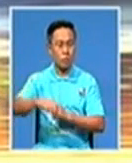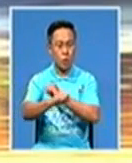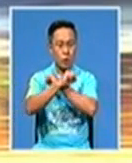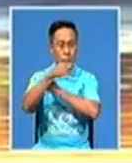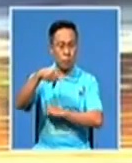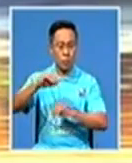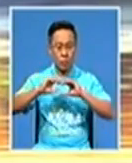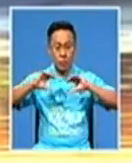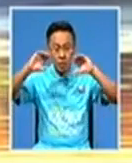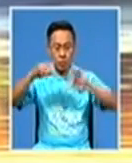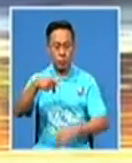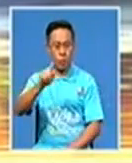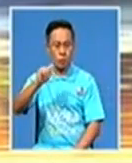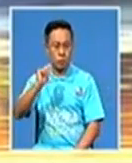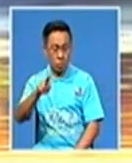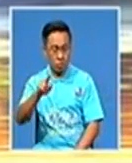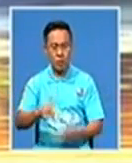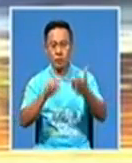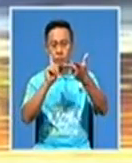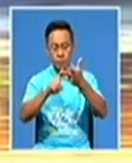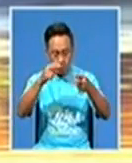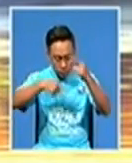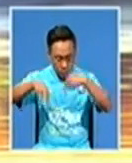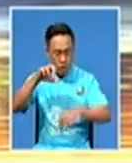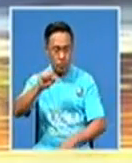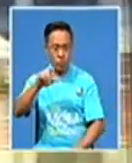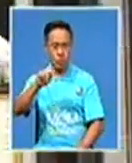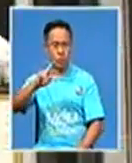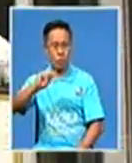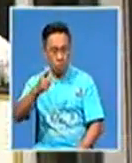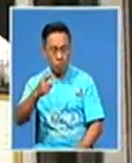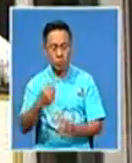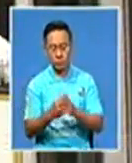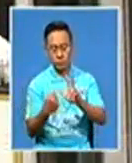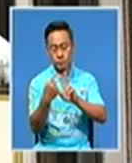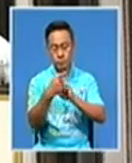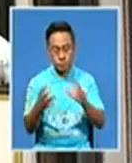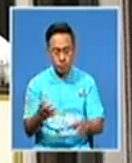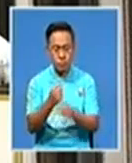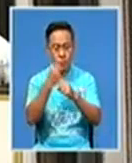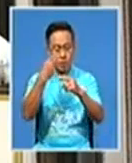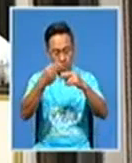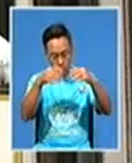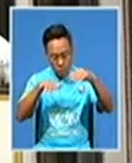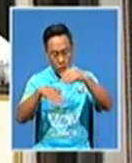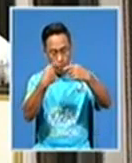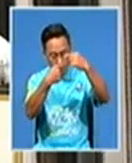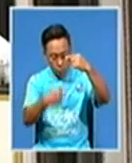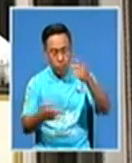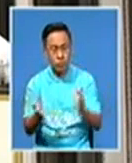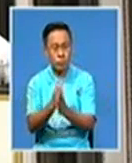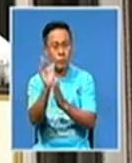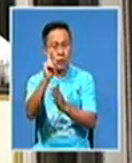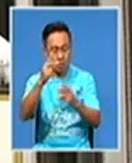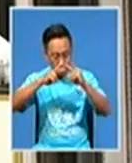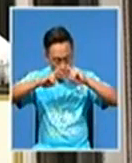ปท.และสำนักงานการตรวจเงินแผ่นดินสตง.นะครับซึ่งผลการสอบสวนเป็นอย่างไรก็จะมีการรายงานเป็นระ